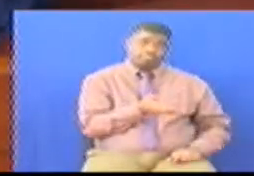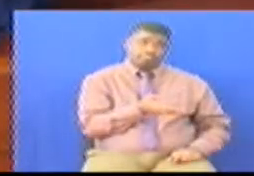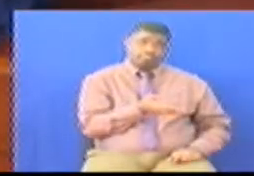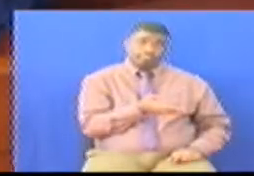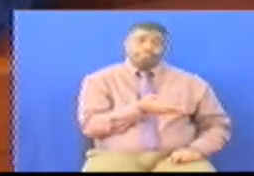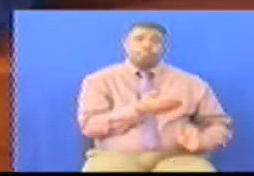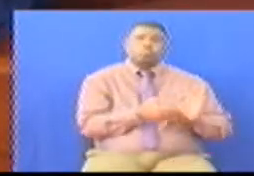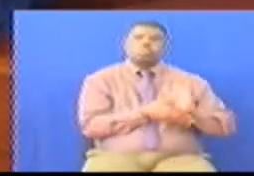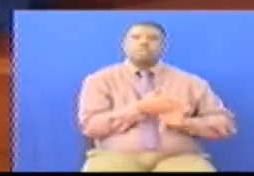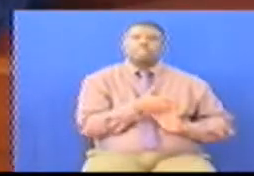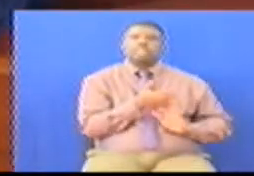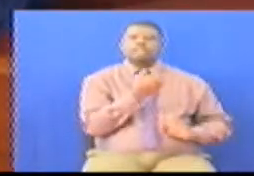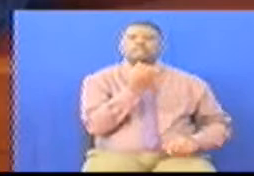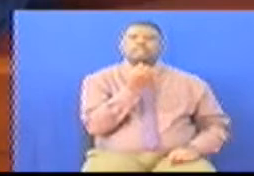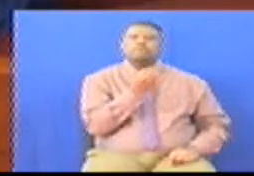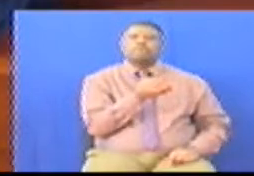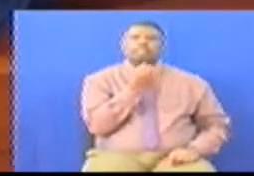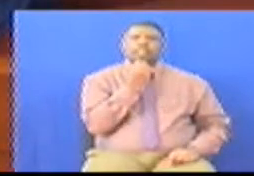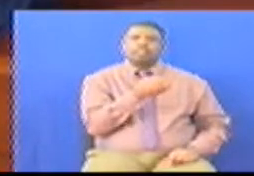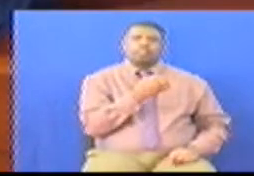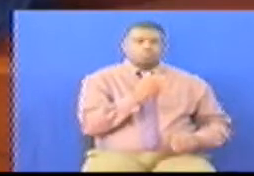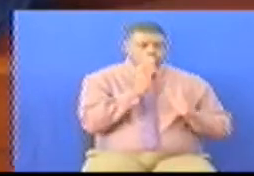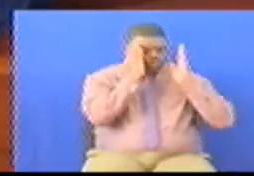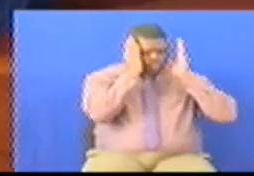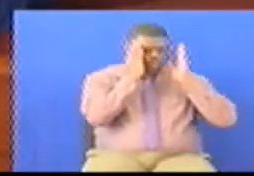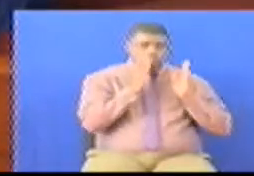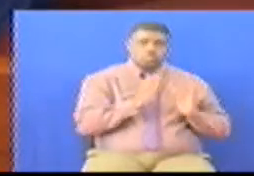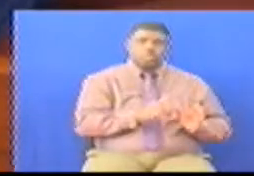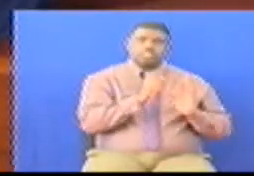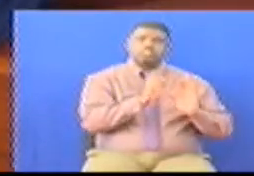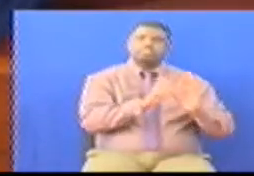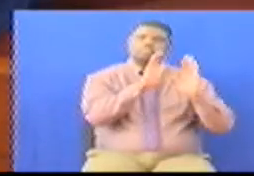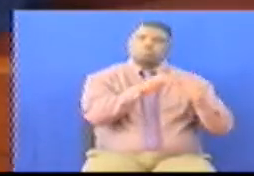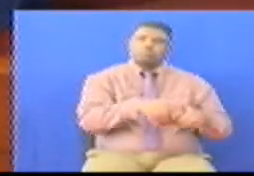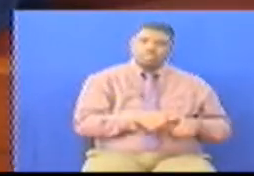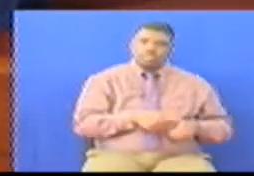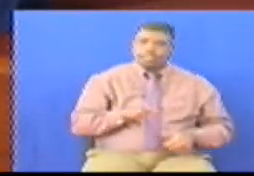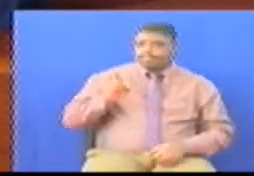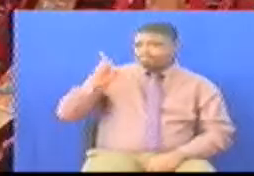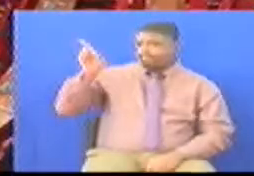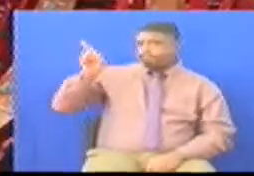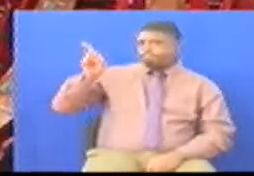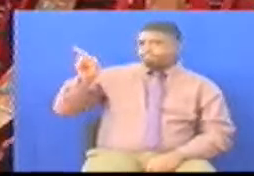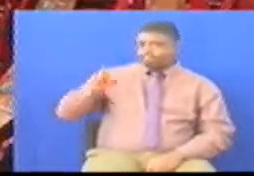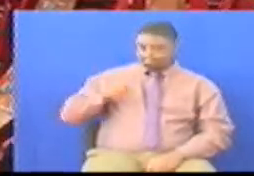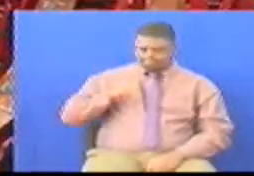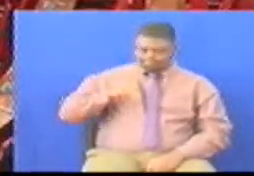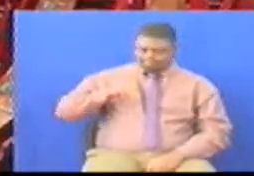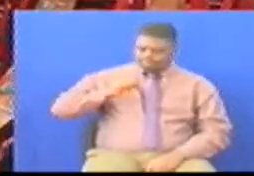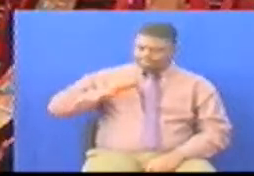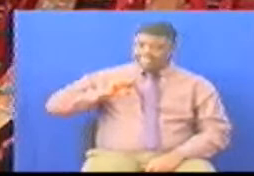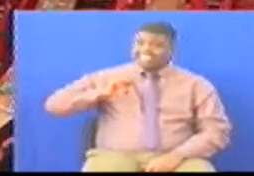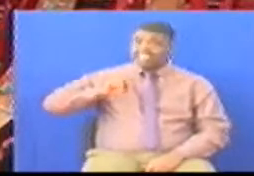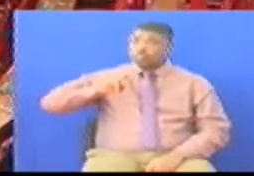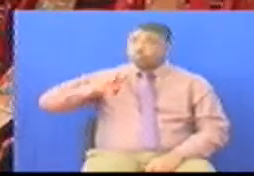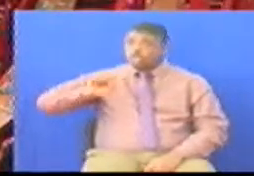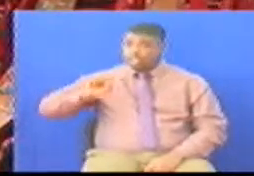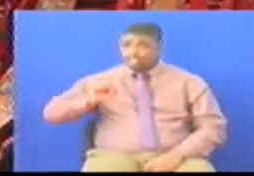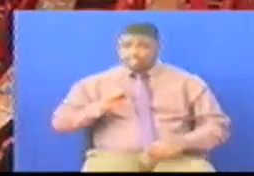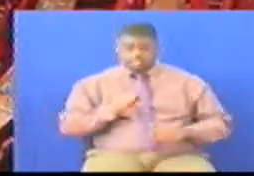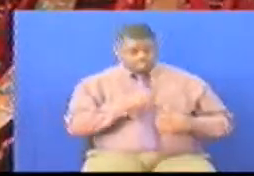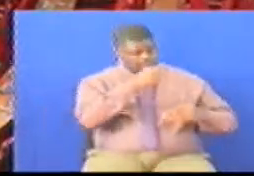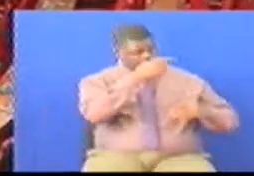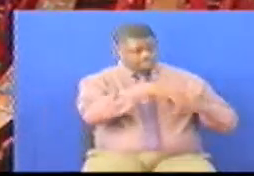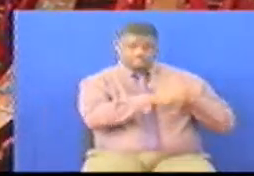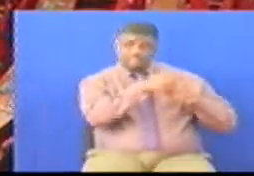Kwanza ni wataarifu waheshimiwa wabunge ambao wako msekwa na pia mlioko mundani, kama kuna mheshimiwa